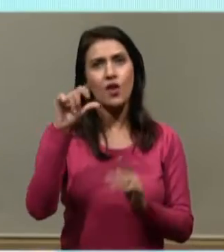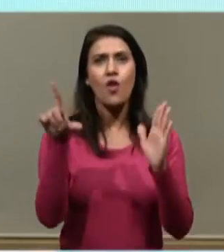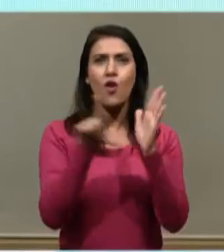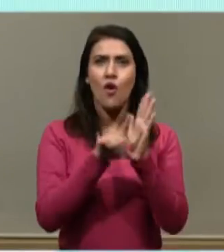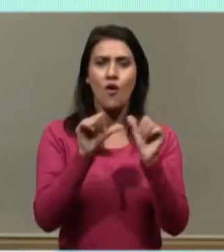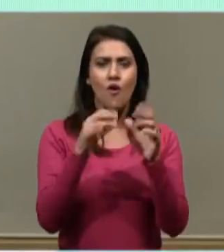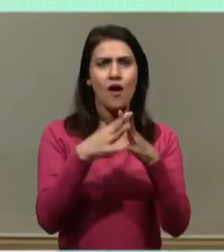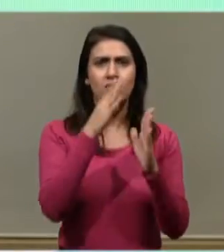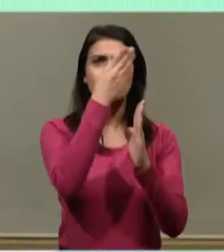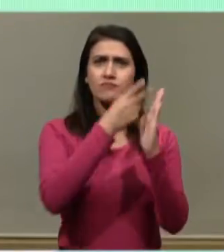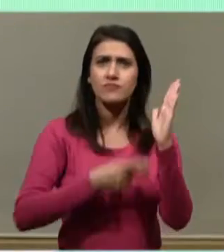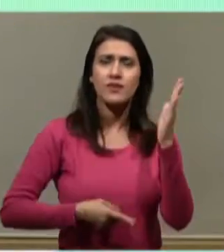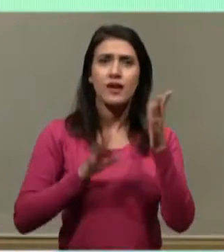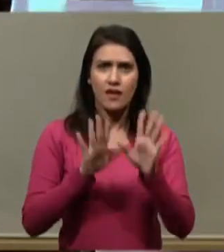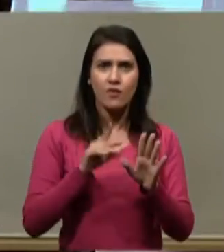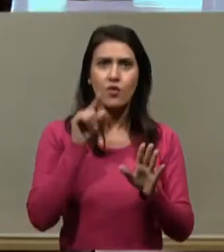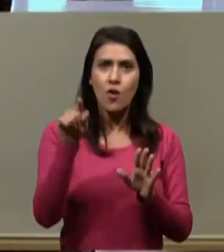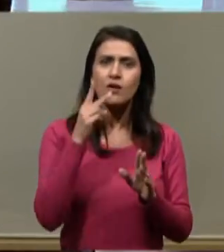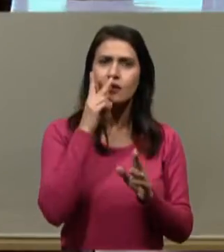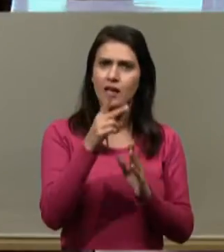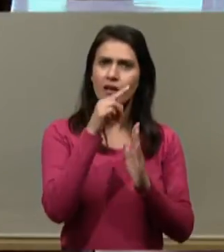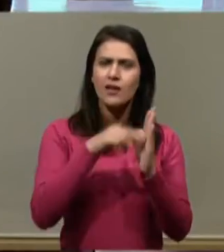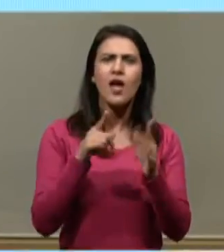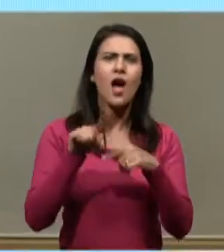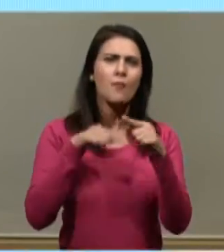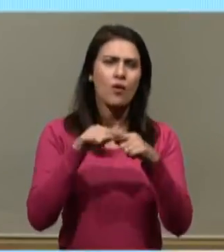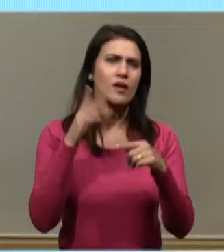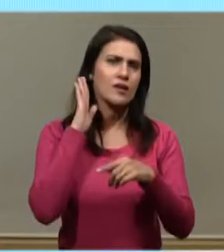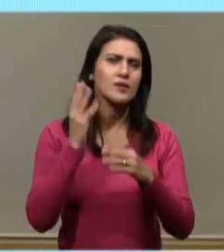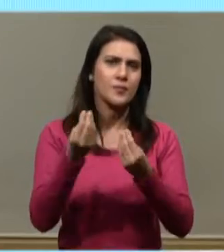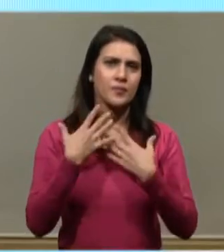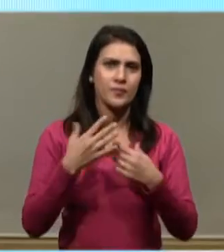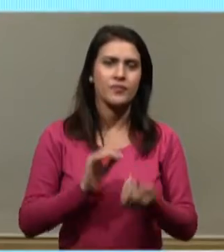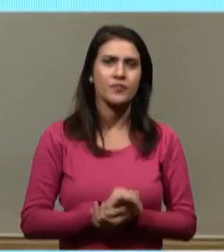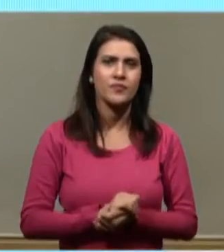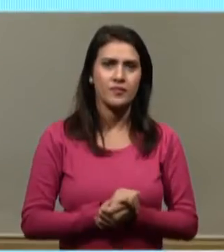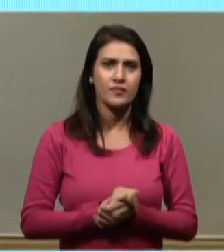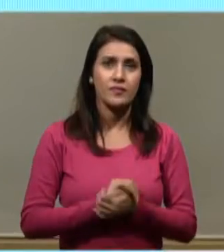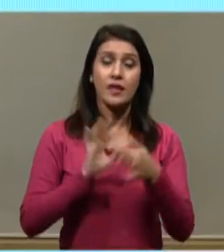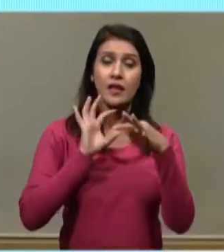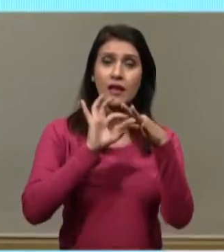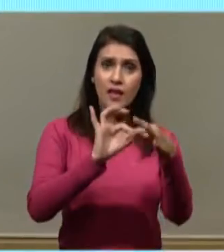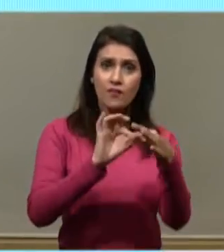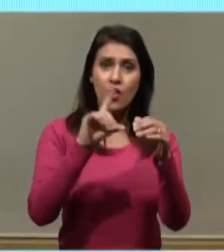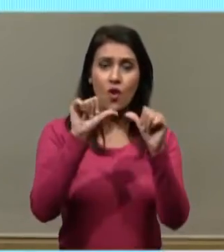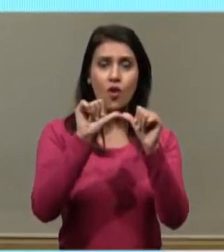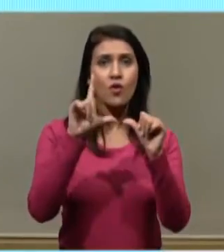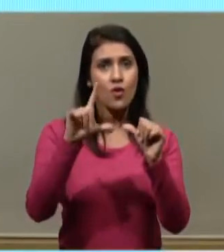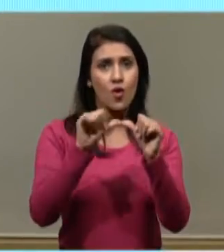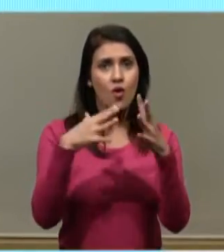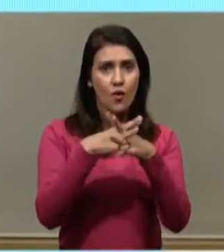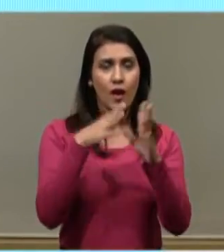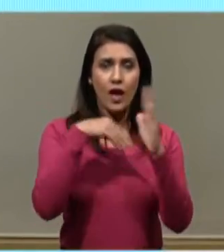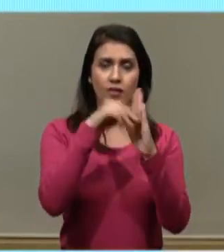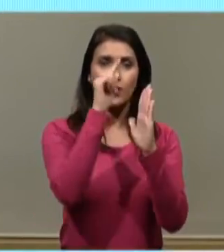की संस्था द्वारा उनको हटाया गया, थोड़ा सा बताइए इसके बारे में। This was in relation to laws which had ableist